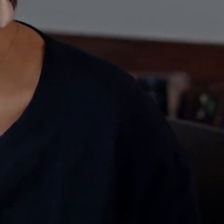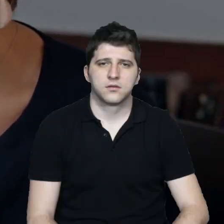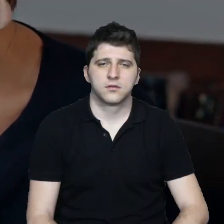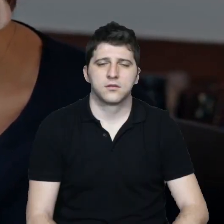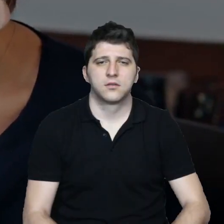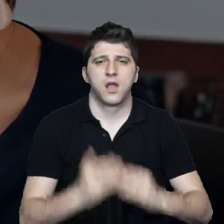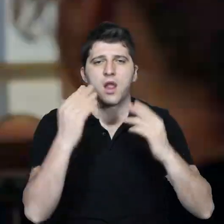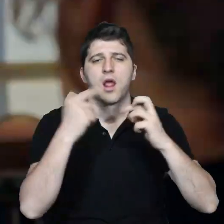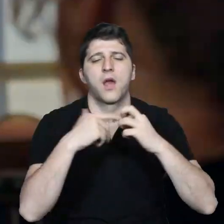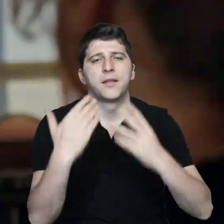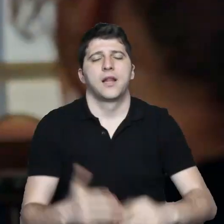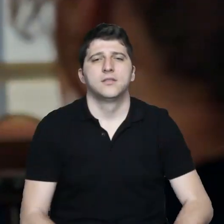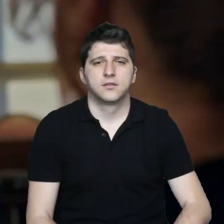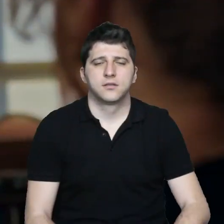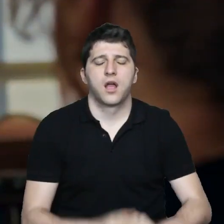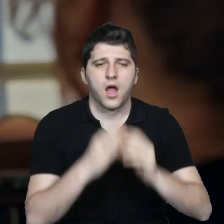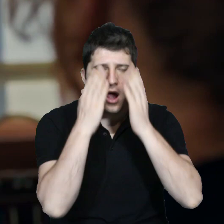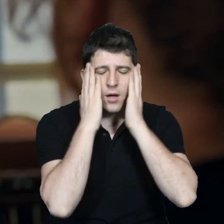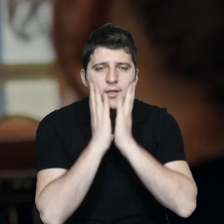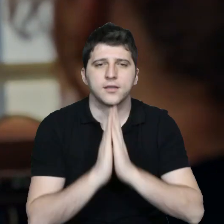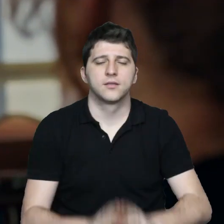Allah rahmet eylesin. Amin.